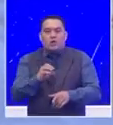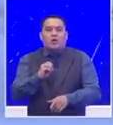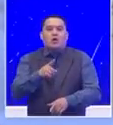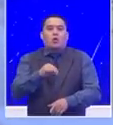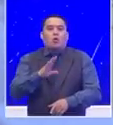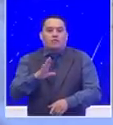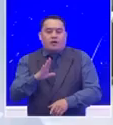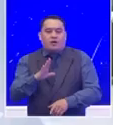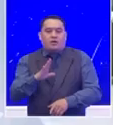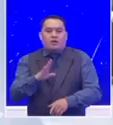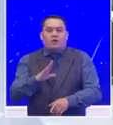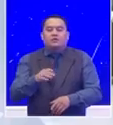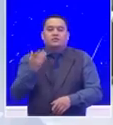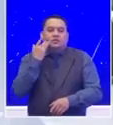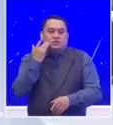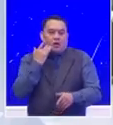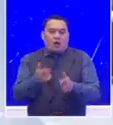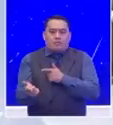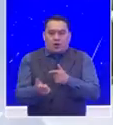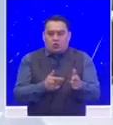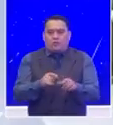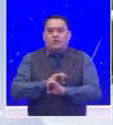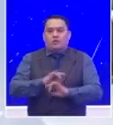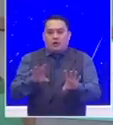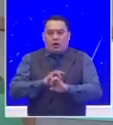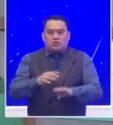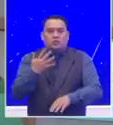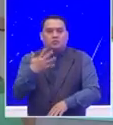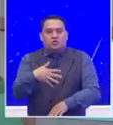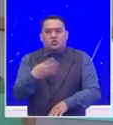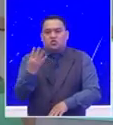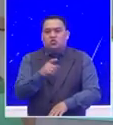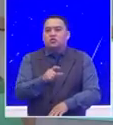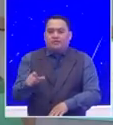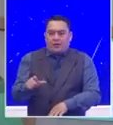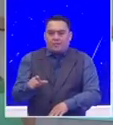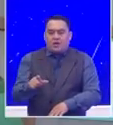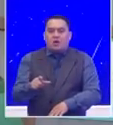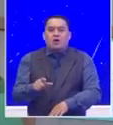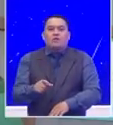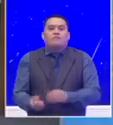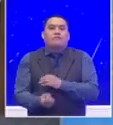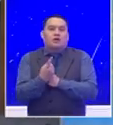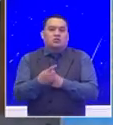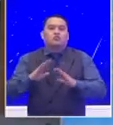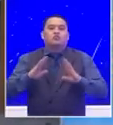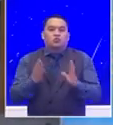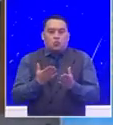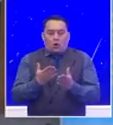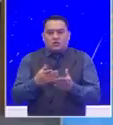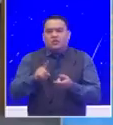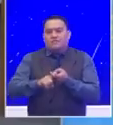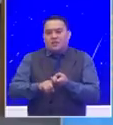электронного правительства, операторы всегда готовы все разъяснить. По региону работают 54 человека. Добавим, учитывая возникшую ситуацию, операторы